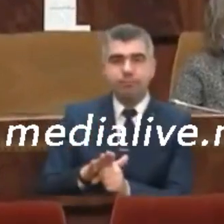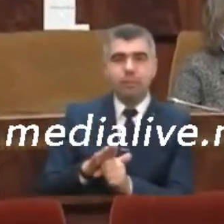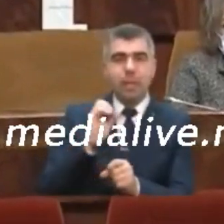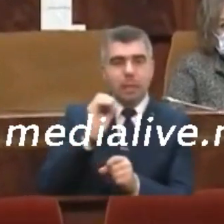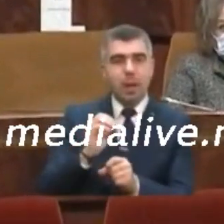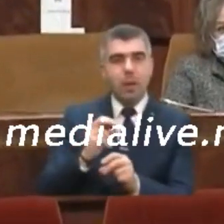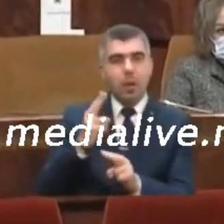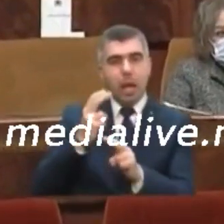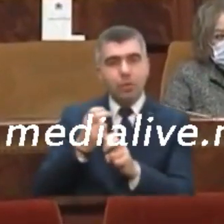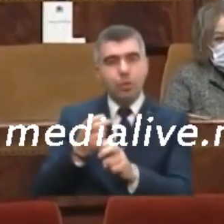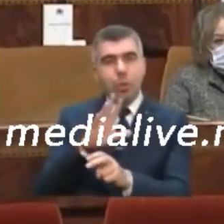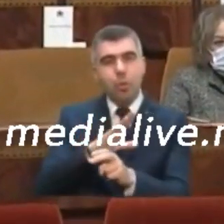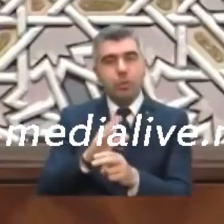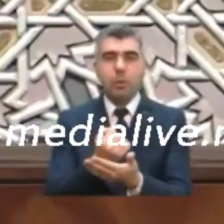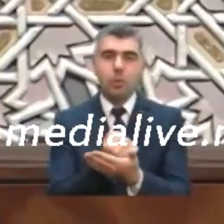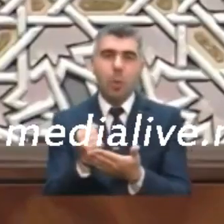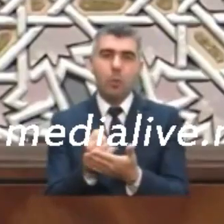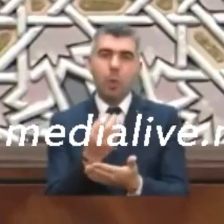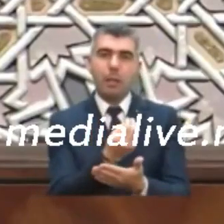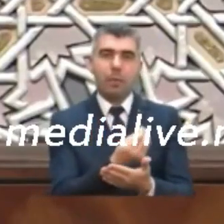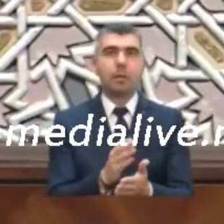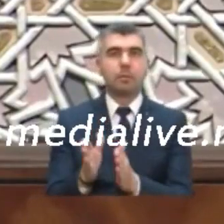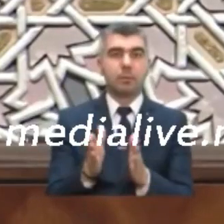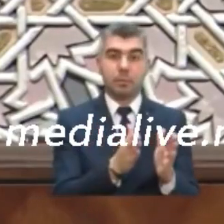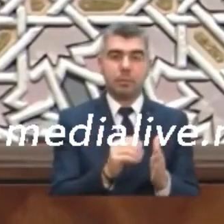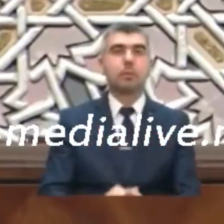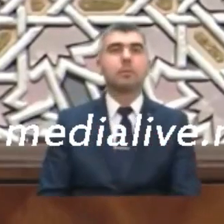على المخدرات، وشكرا. جواب سيد الوزير.